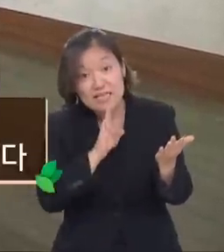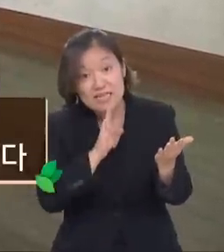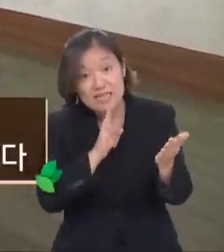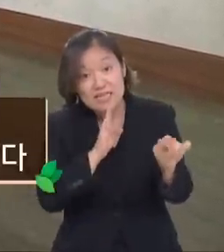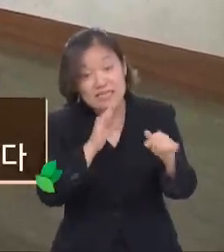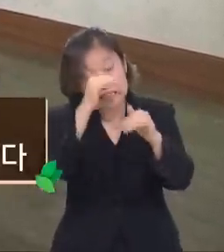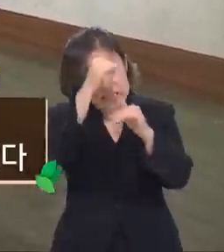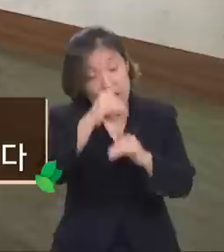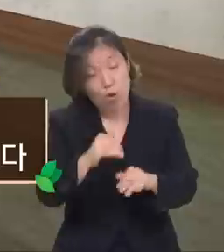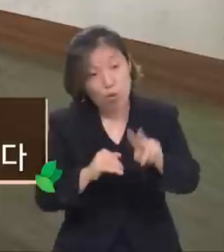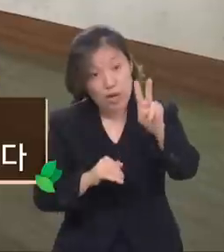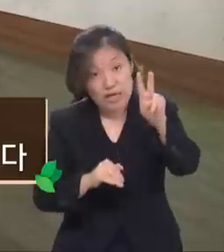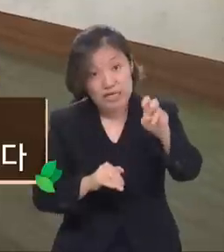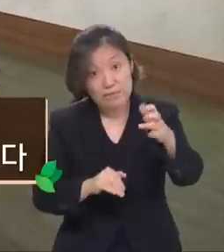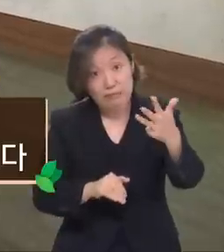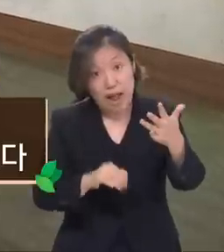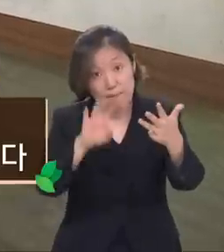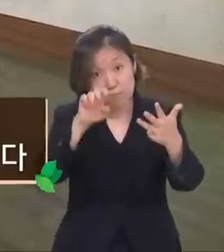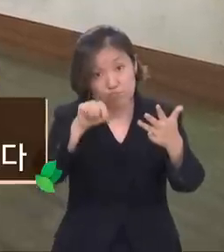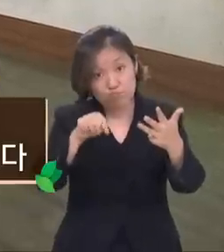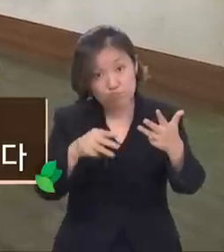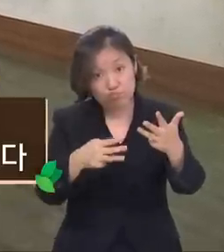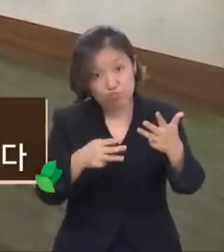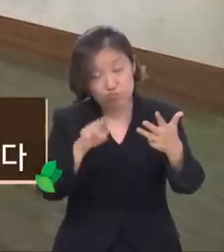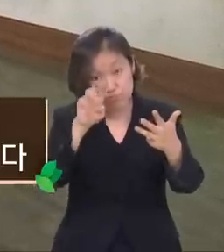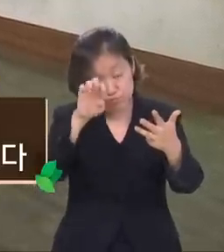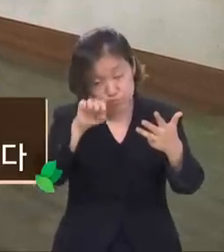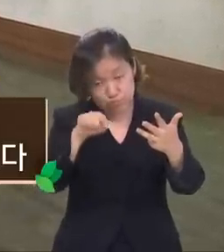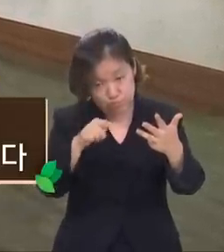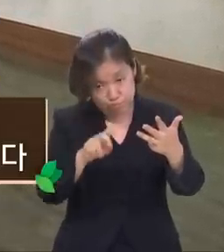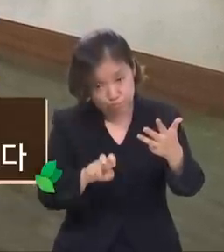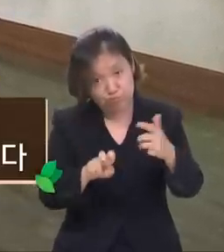28품이지 않습니까 28품에